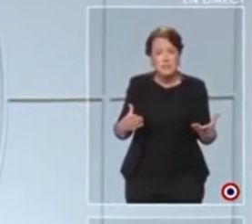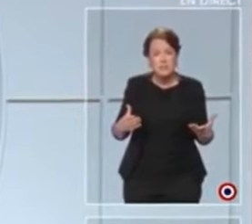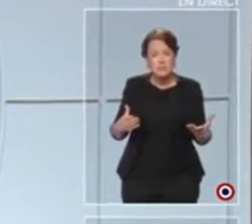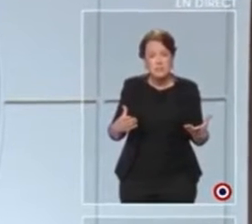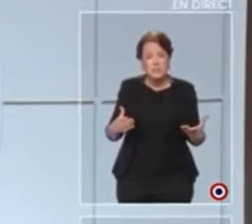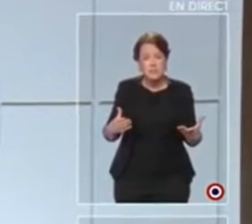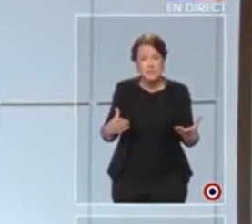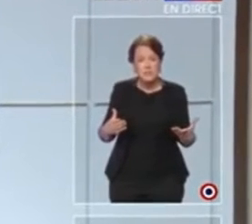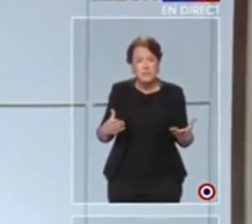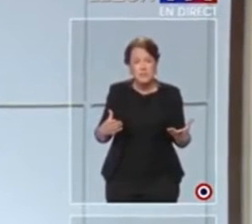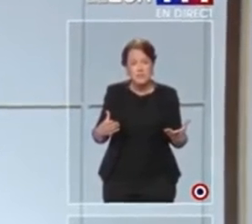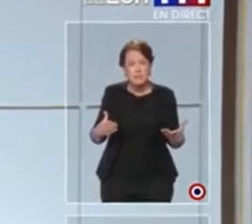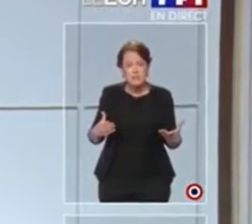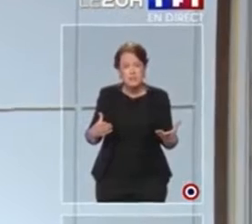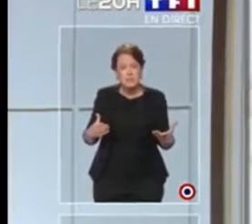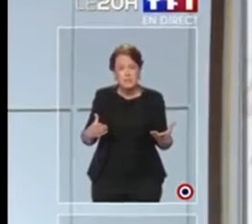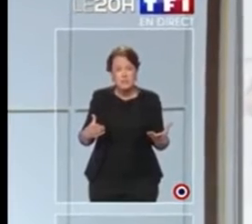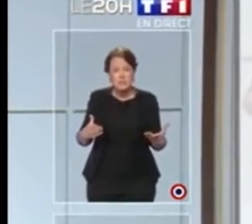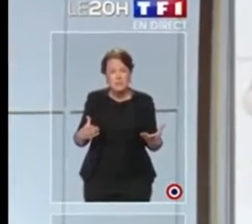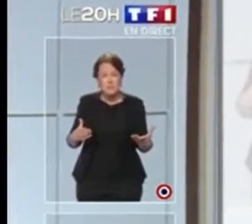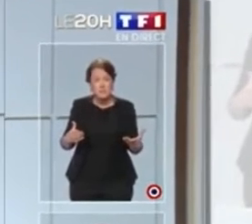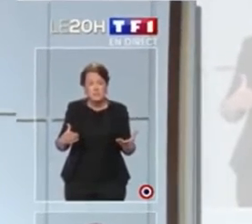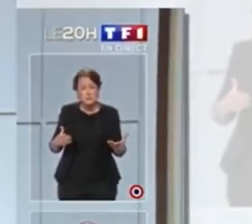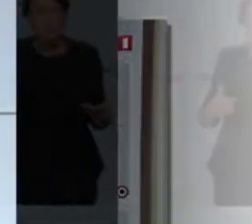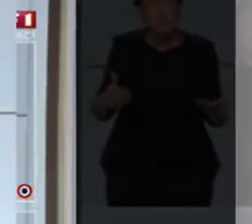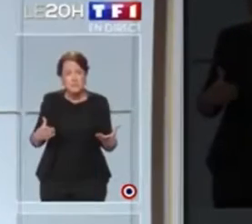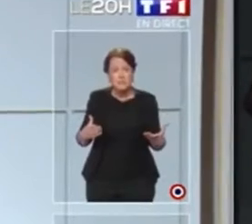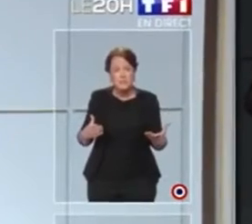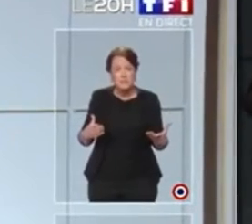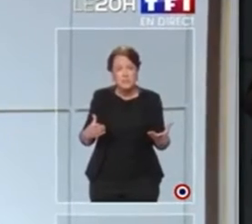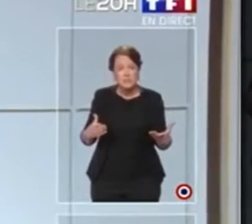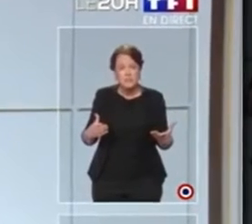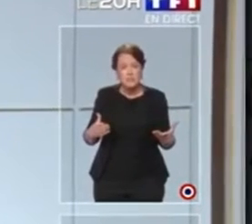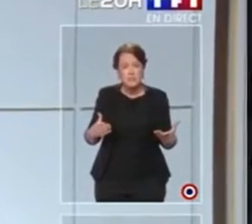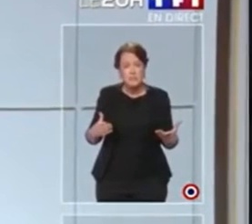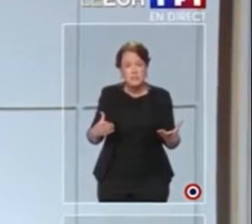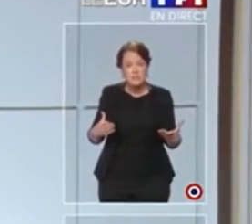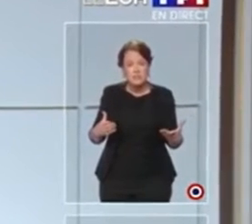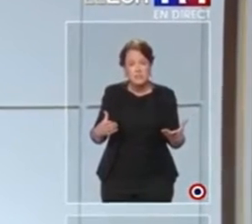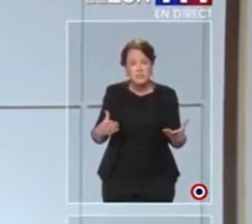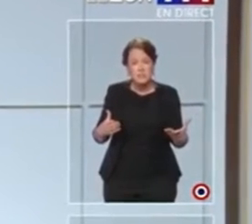Des annonces choc pour contrer la seconde vague épidémiologique.